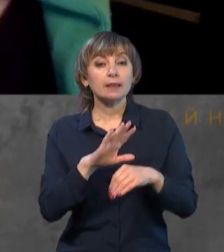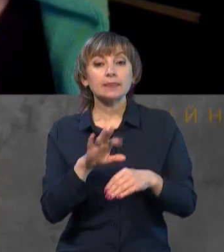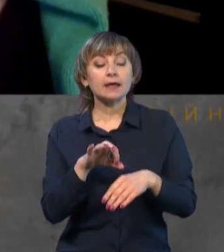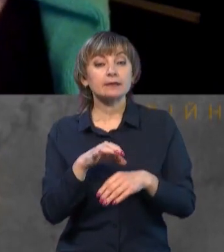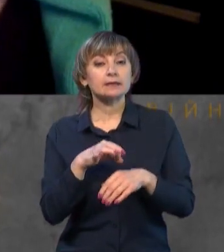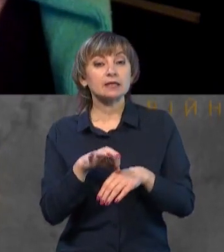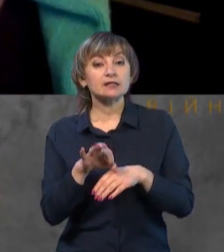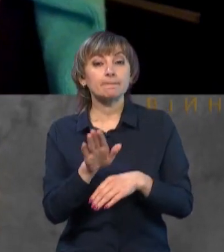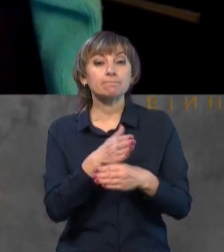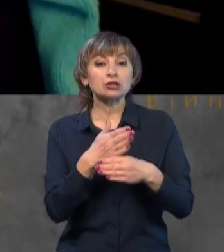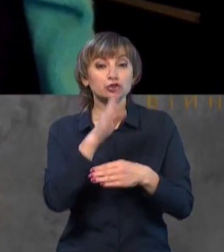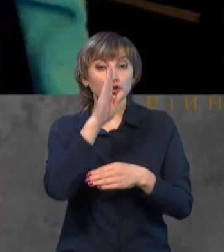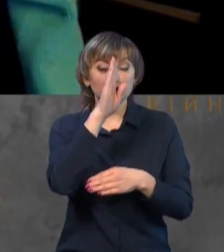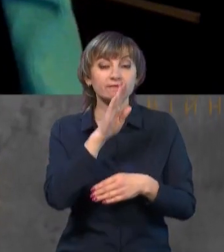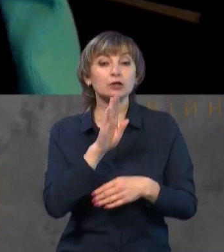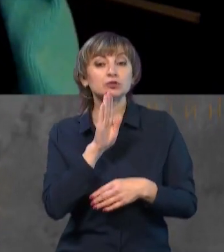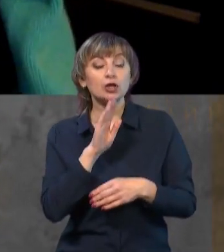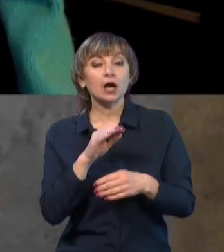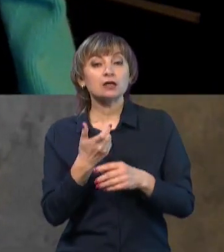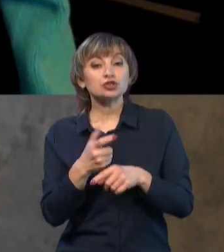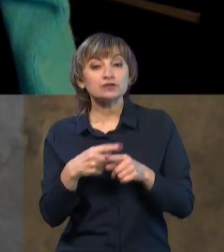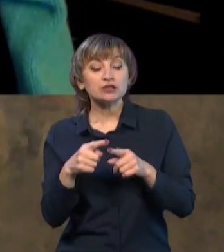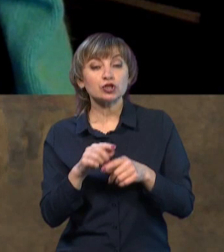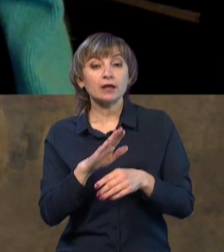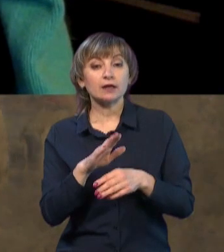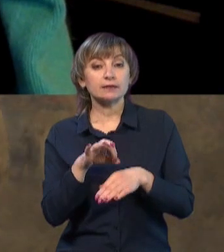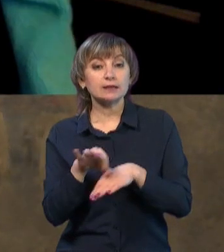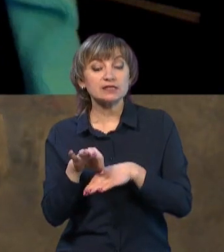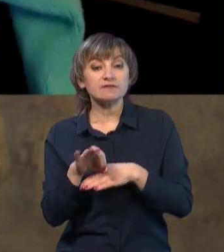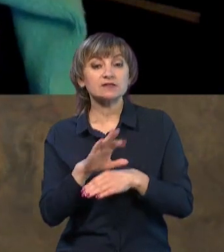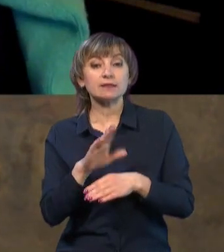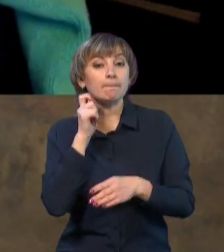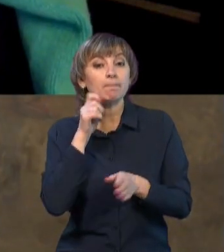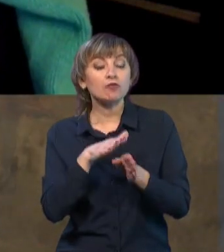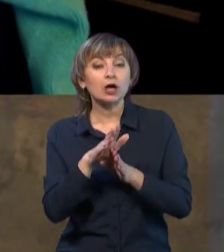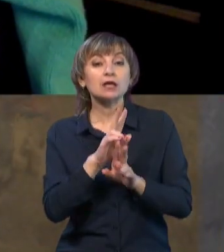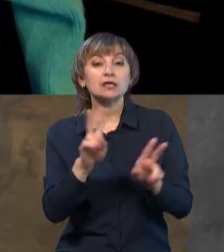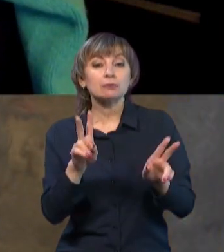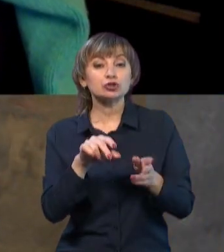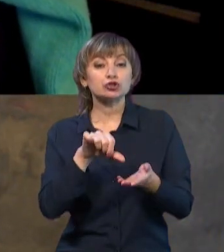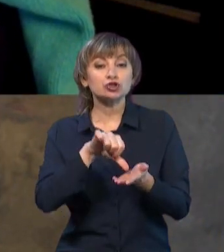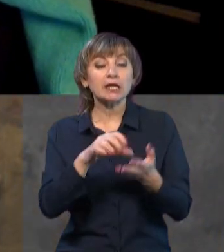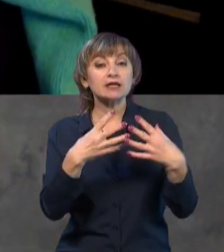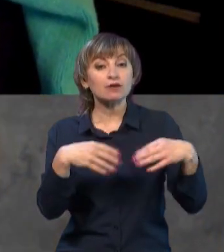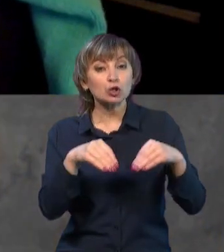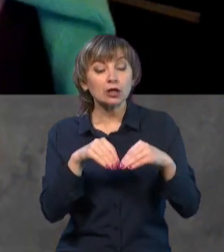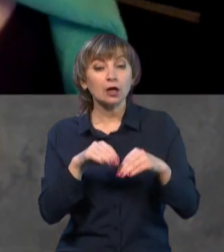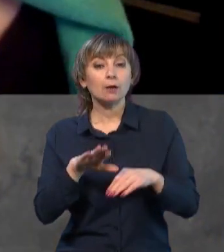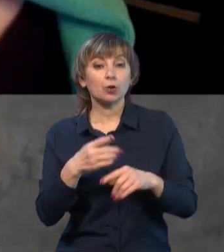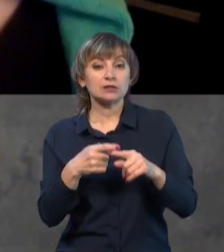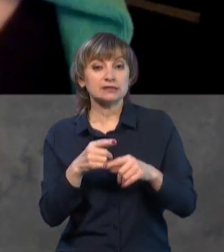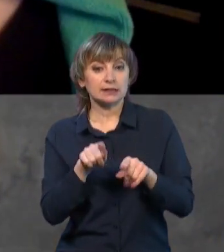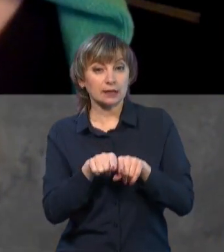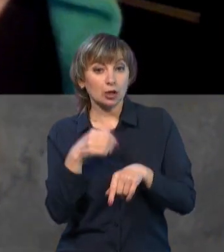насильство між чоловіком і жінкою, а швидше насильство неповнолітніх кимось із членів родини. І потім, що це ж так